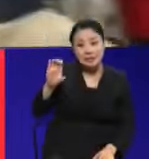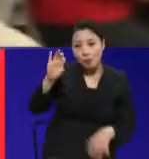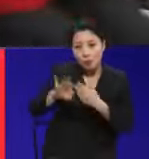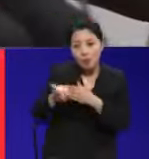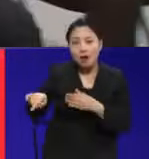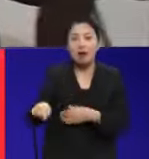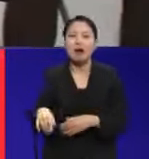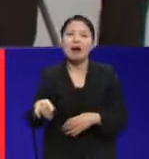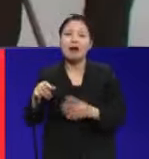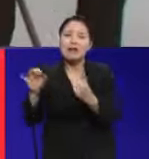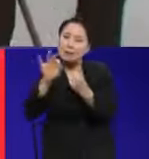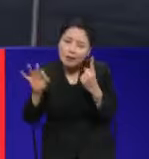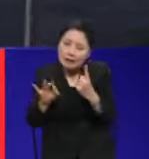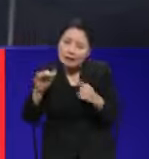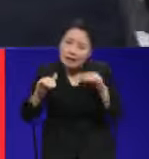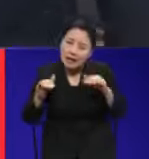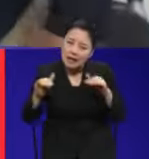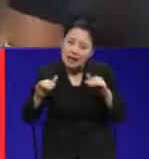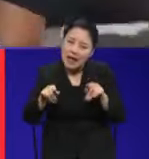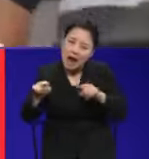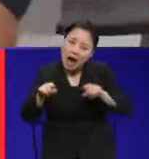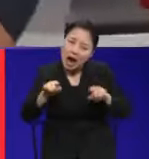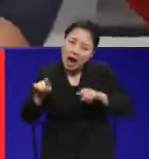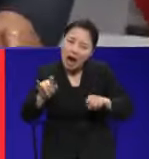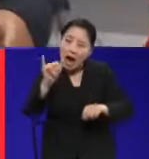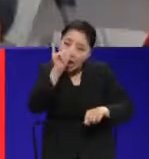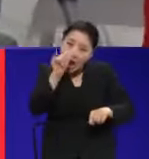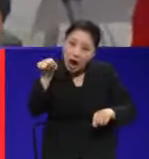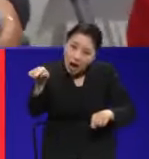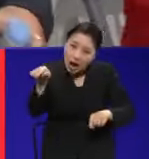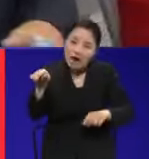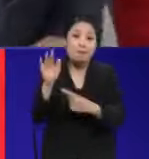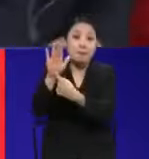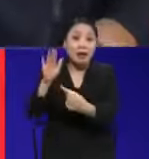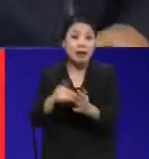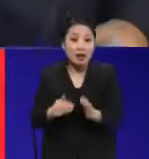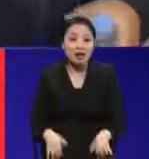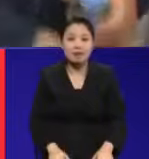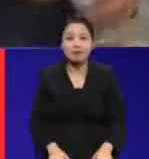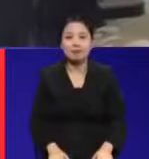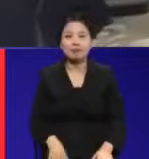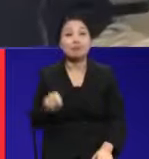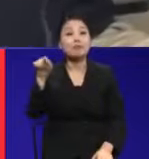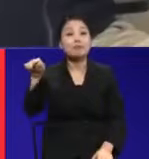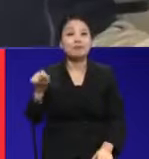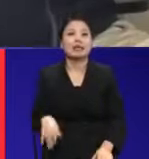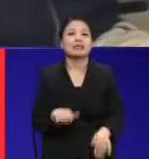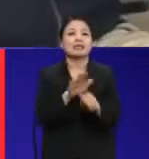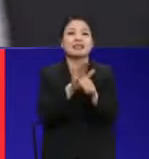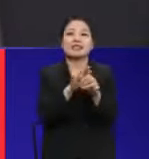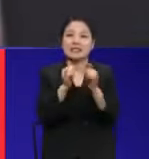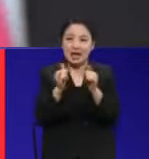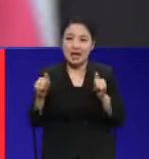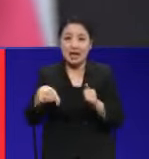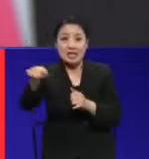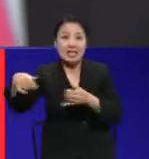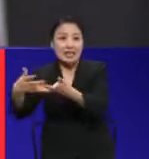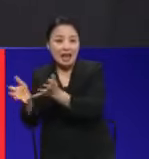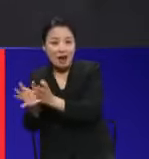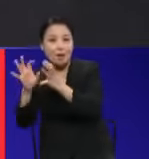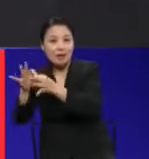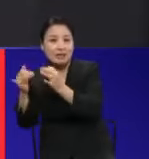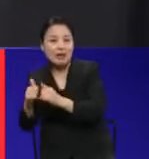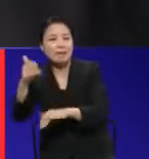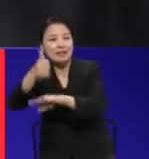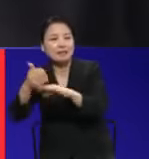단 1%포인트 차이로 치열한 경합이 예상되는 걸로 나왔는데요. 캠프 관계자들과 지지자들은 개표를 끝까지